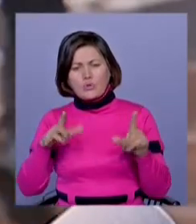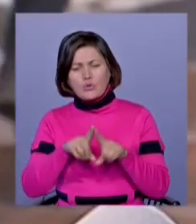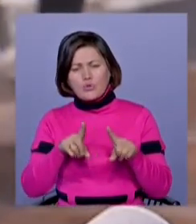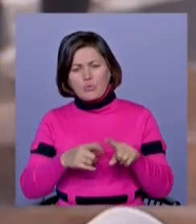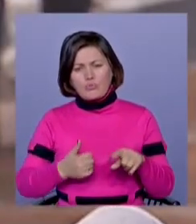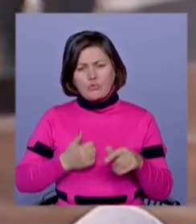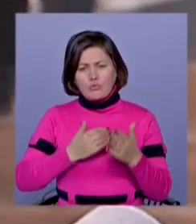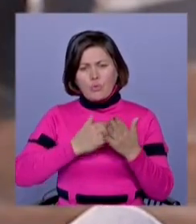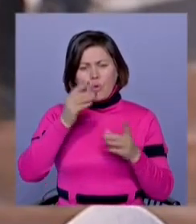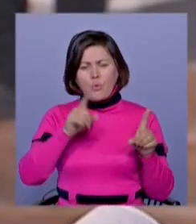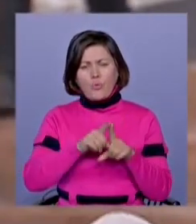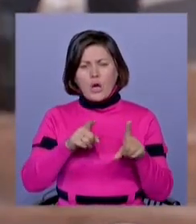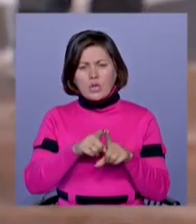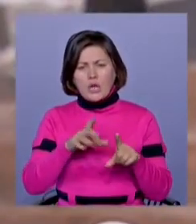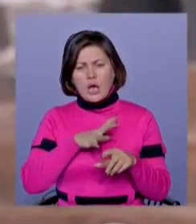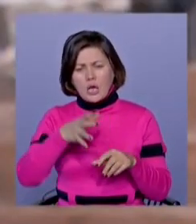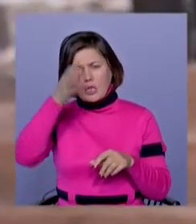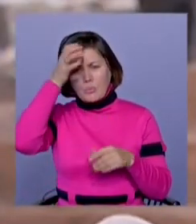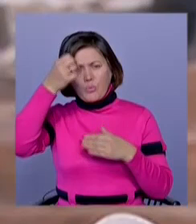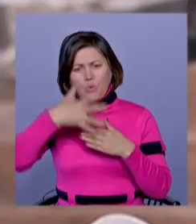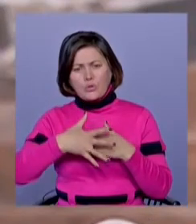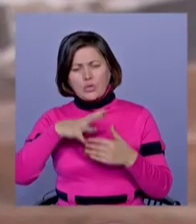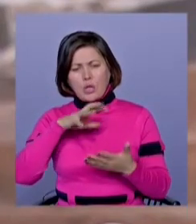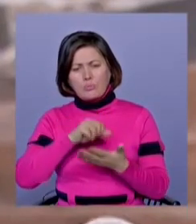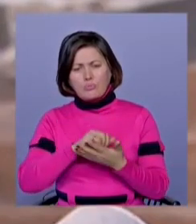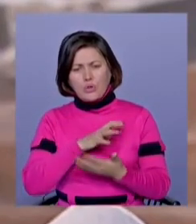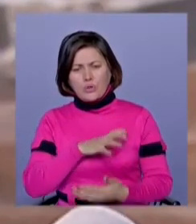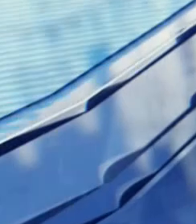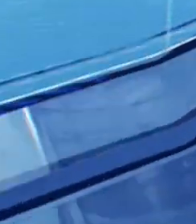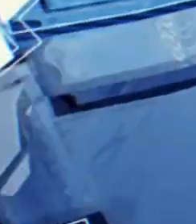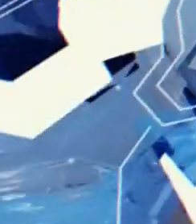беделі жоғары ғылыми орталық қайналды.